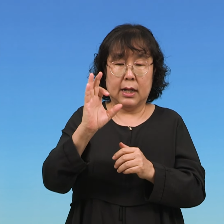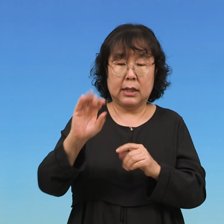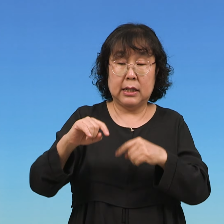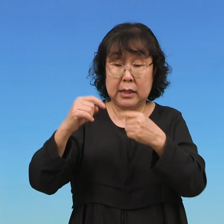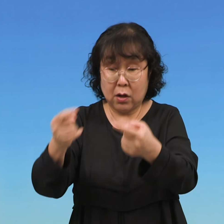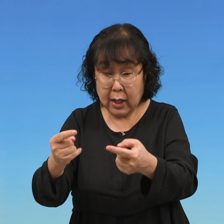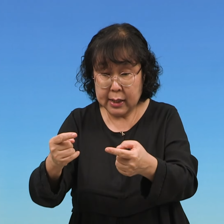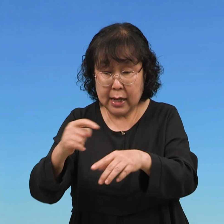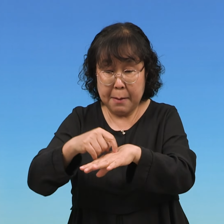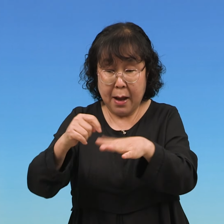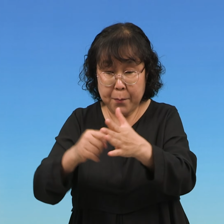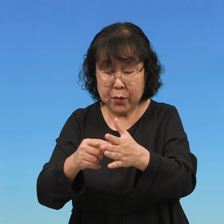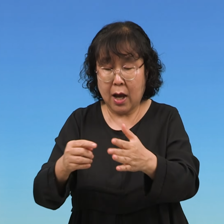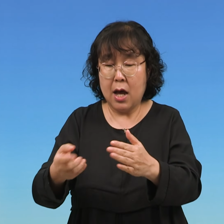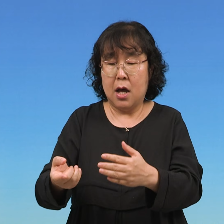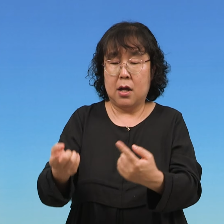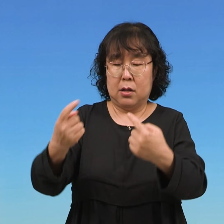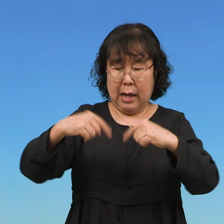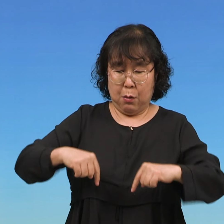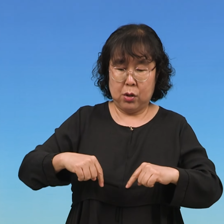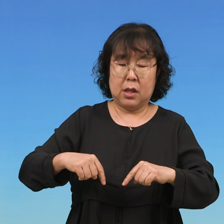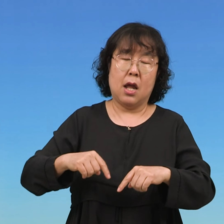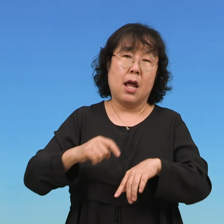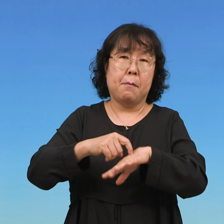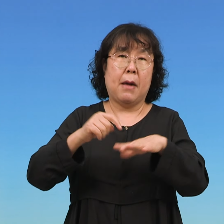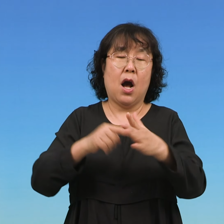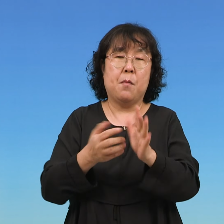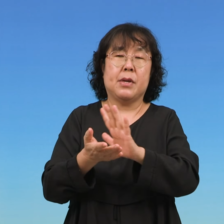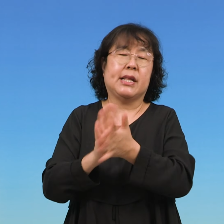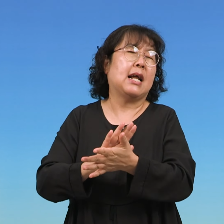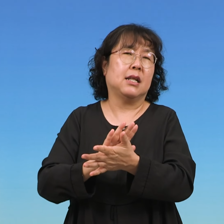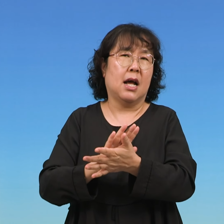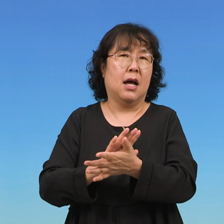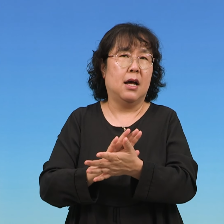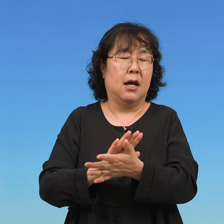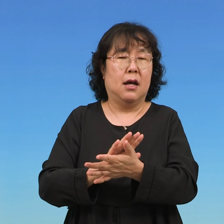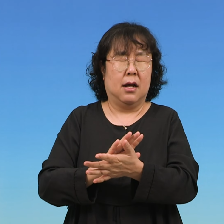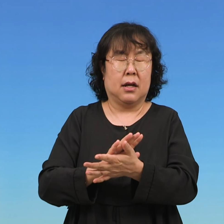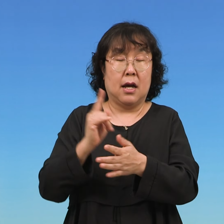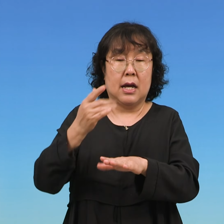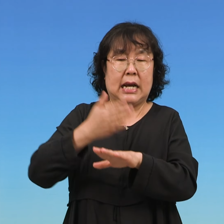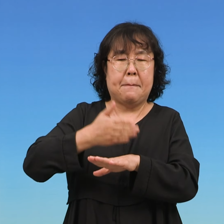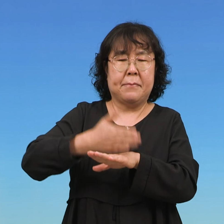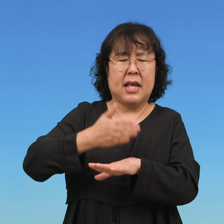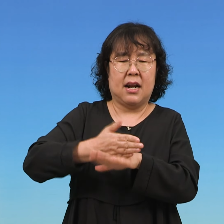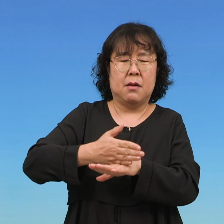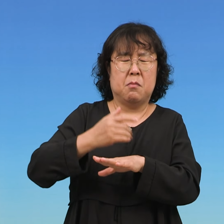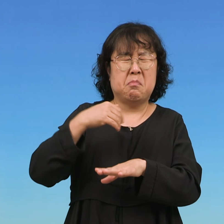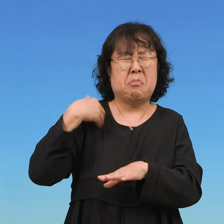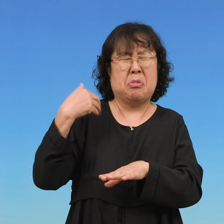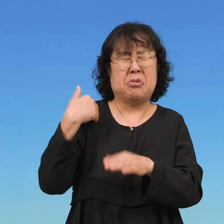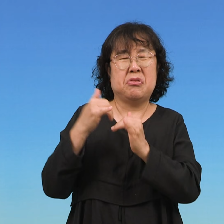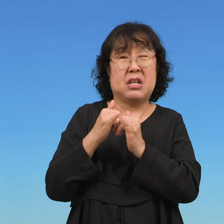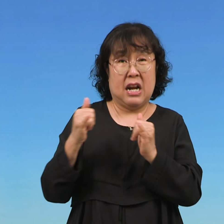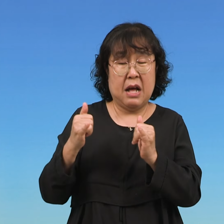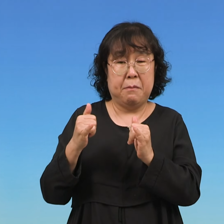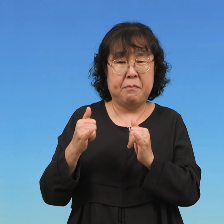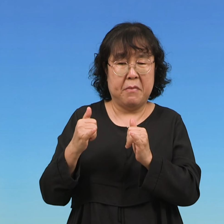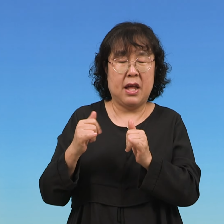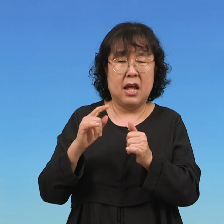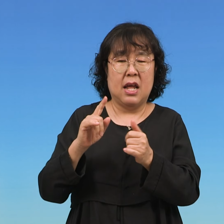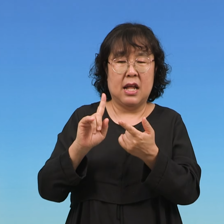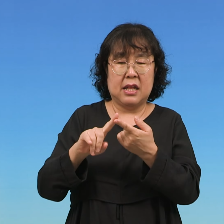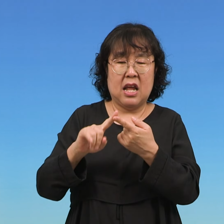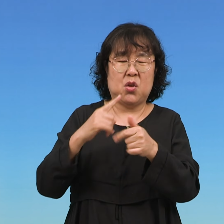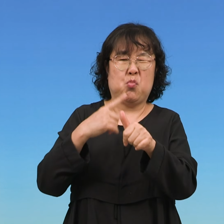나올 때 마음 다르고 감사를 잃어버린 그 현실을 비꼬는 말 아닙니까 감사가 없습니다이